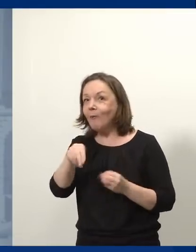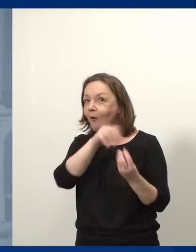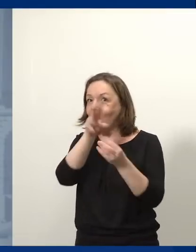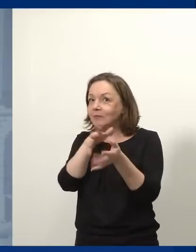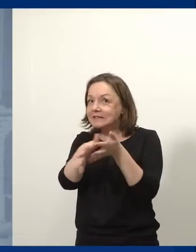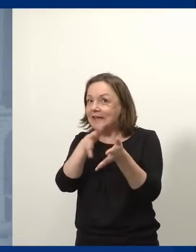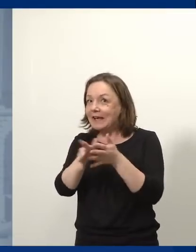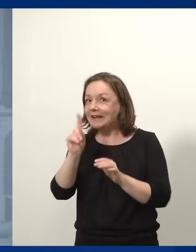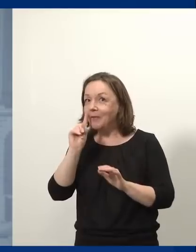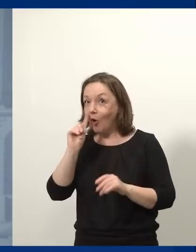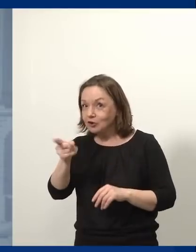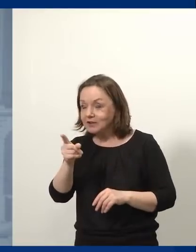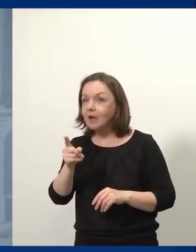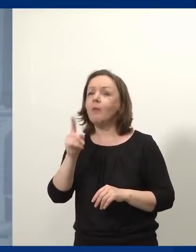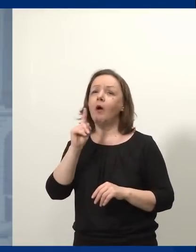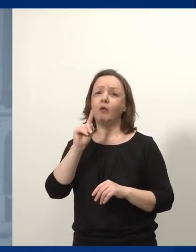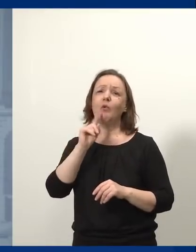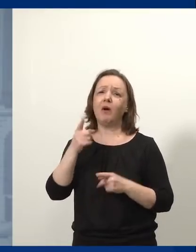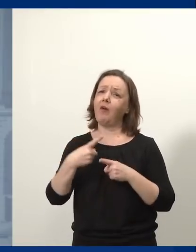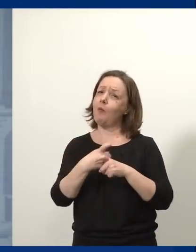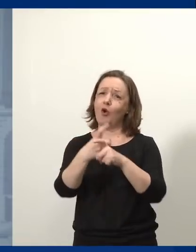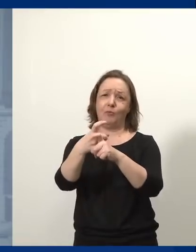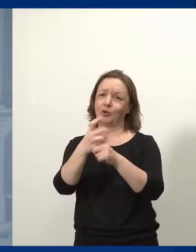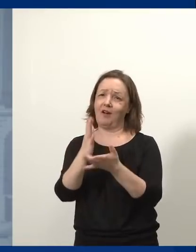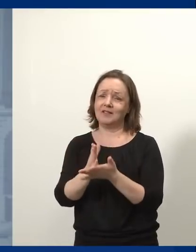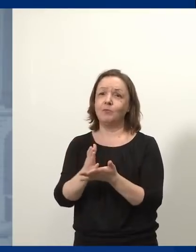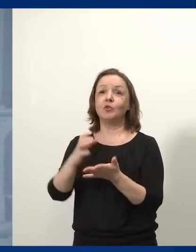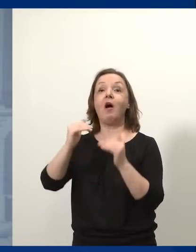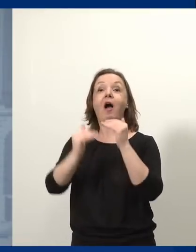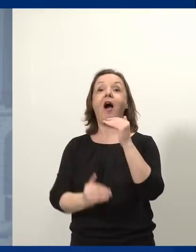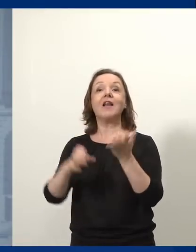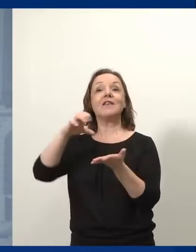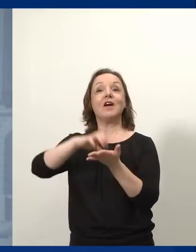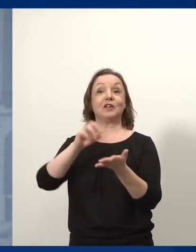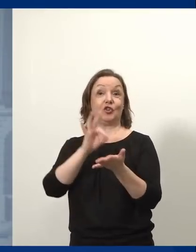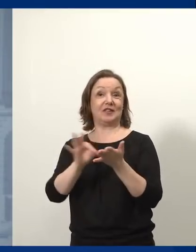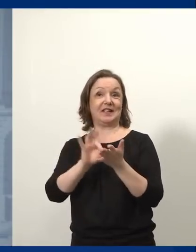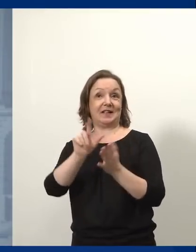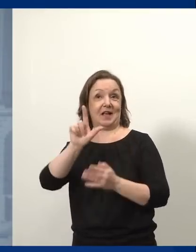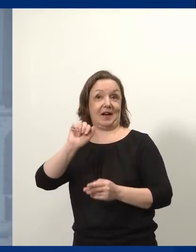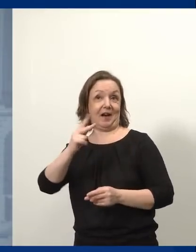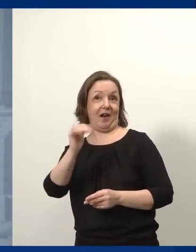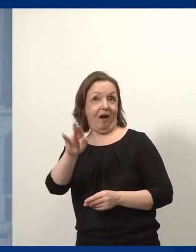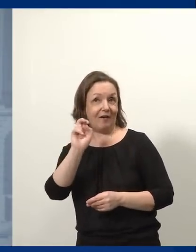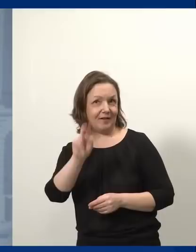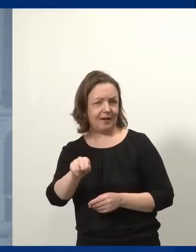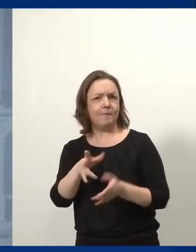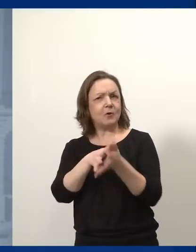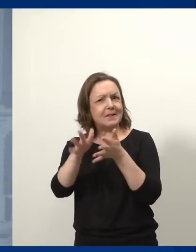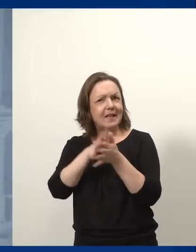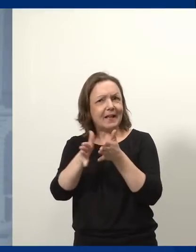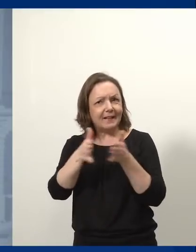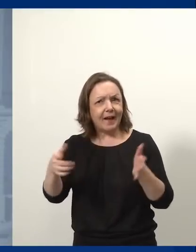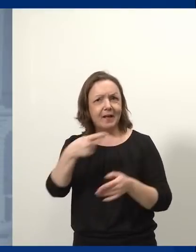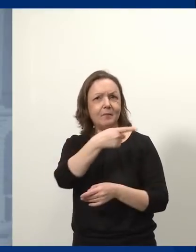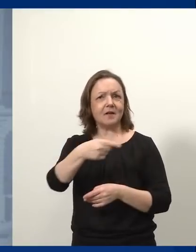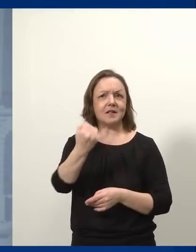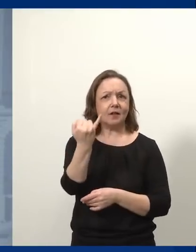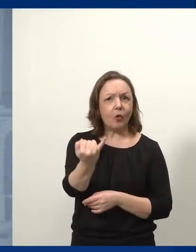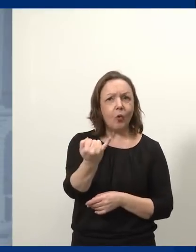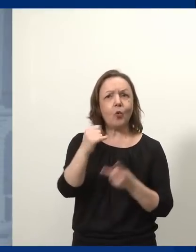että se on hieman monimutkaista, mutta alivaltiosihteeri Lankinen voi avata hieman tarkemmin tätä 106 ja 107